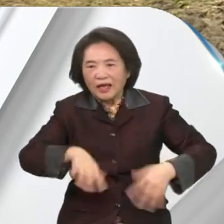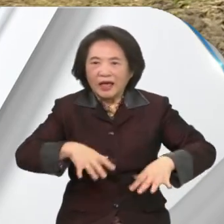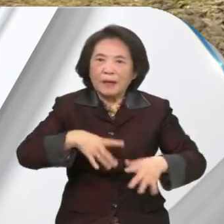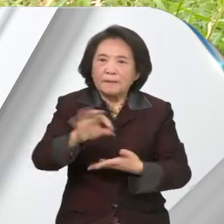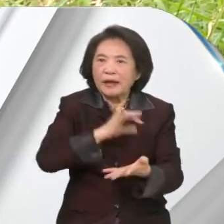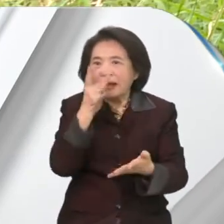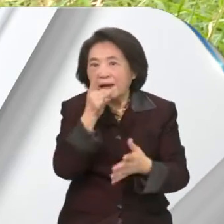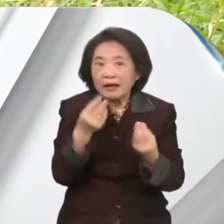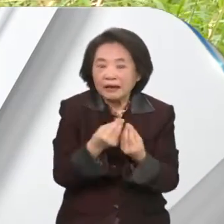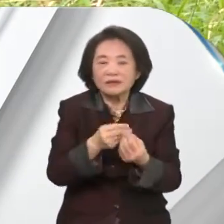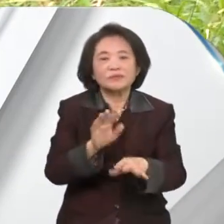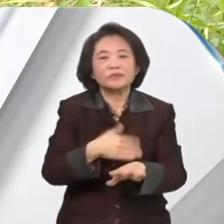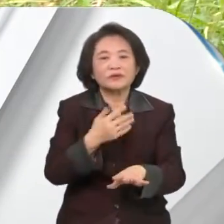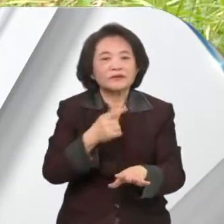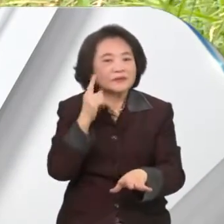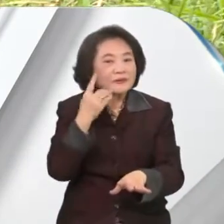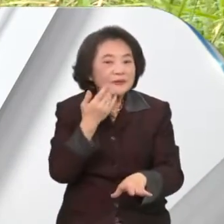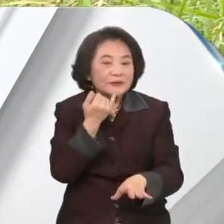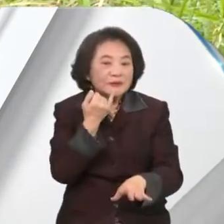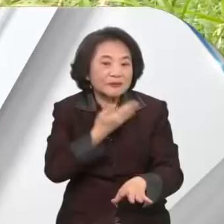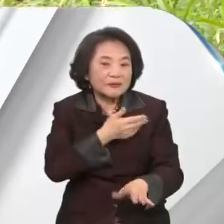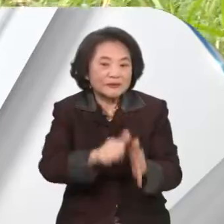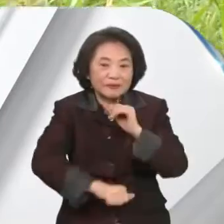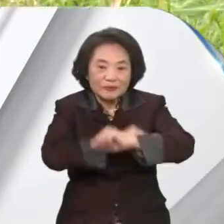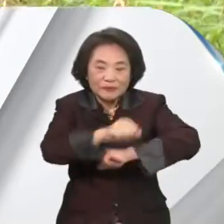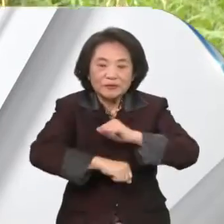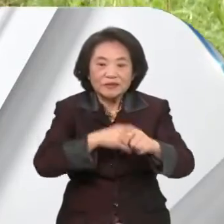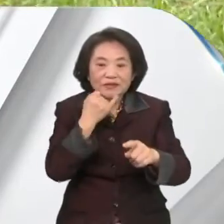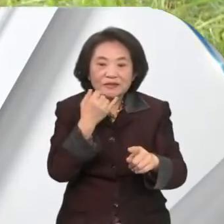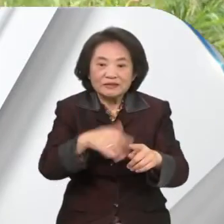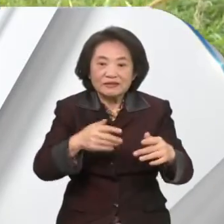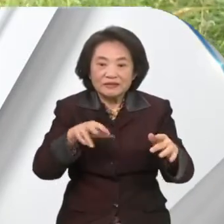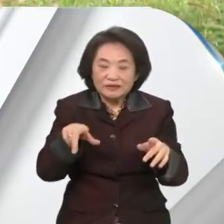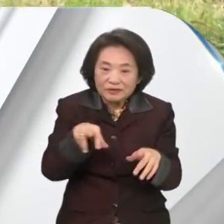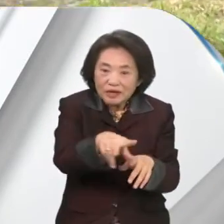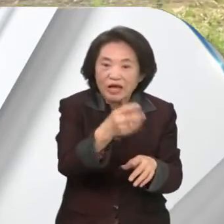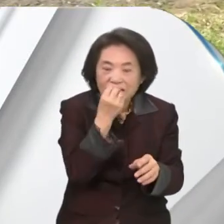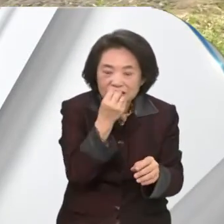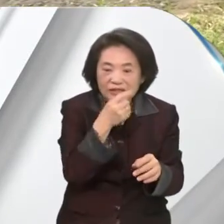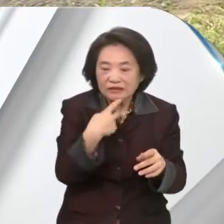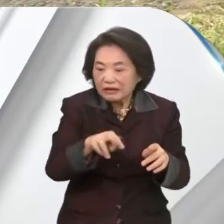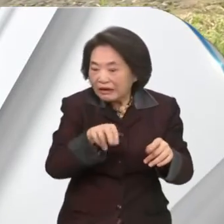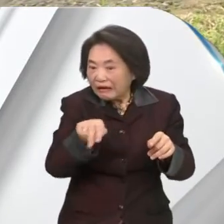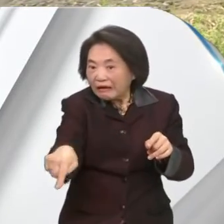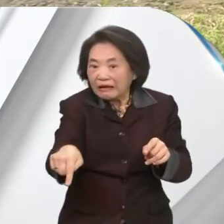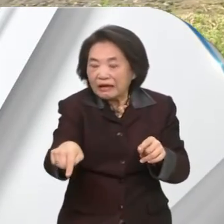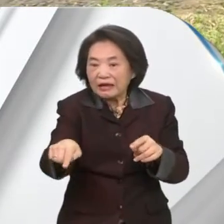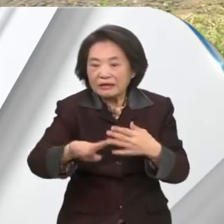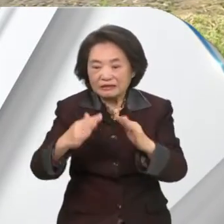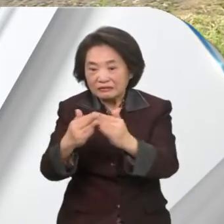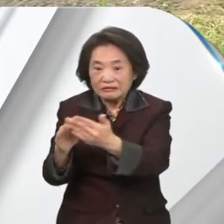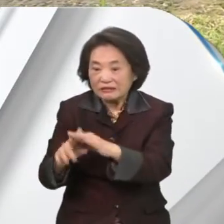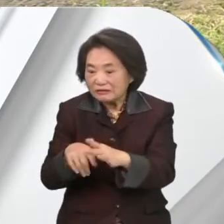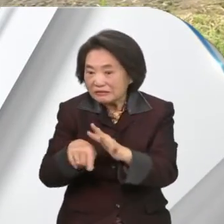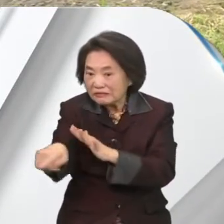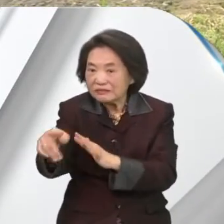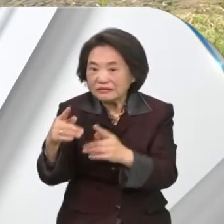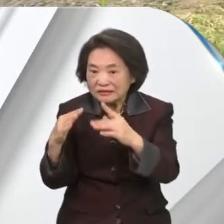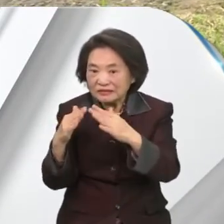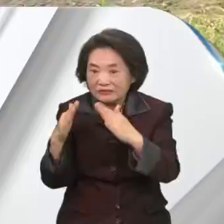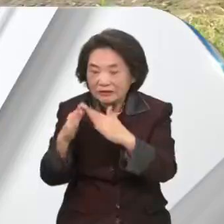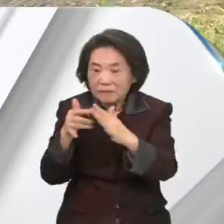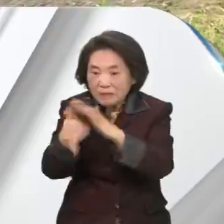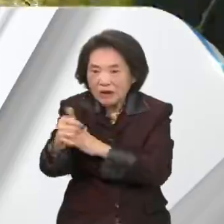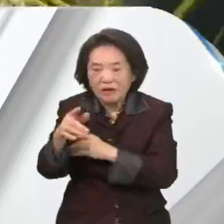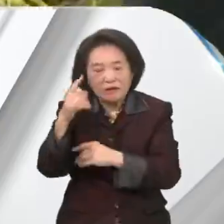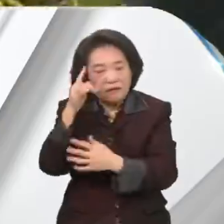有后顾之忧，让我们的野生动物能够进入到缓冲区就好，就是不要再下到我们再更底下的